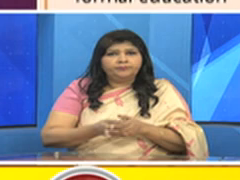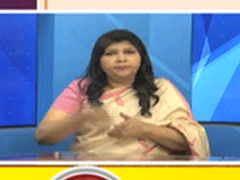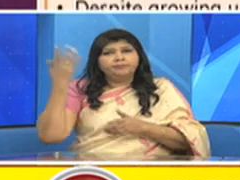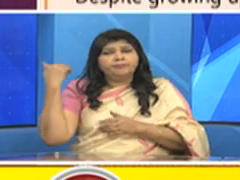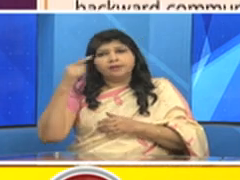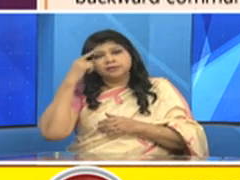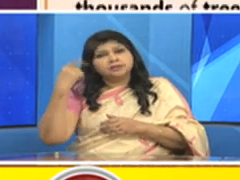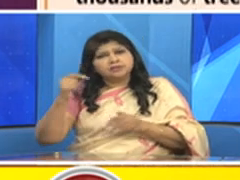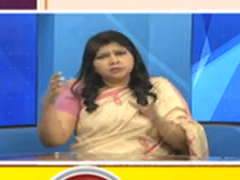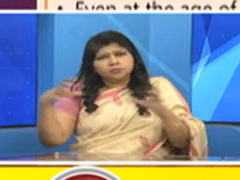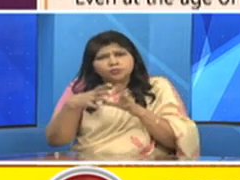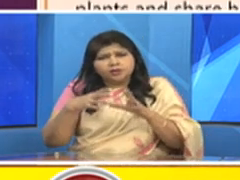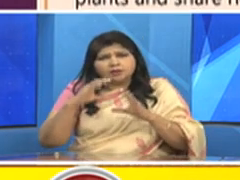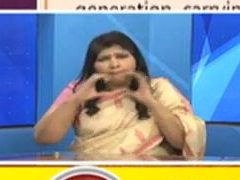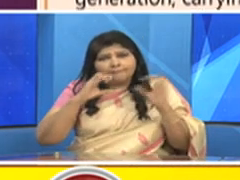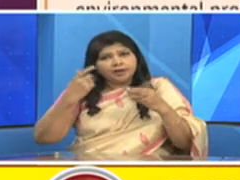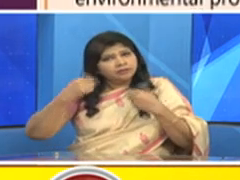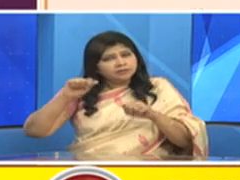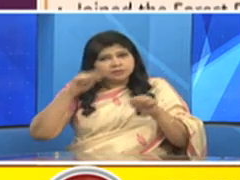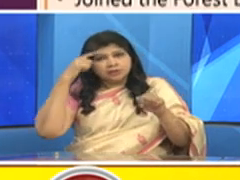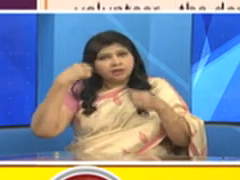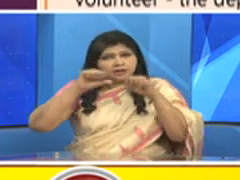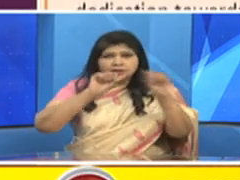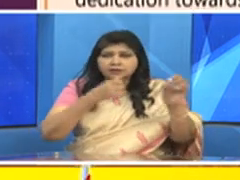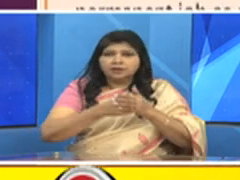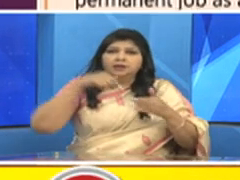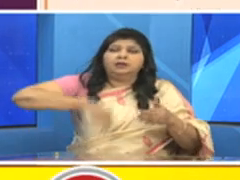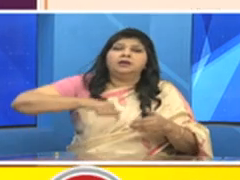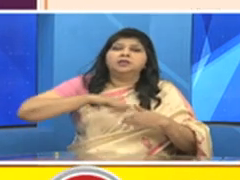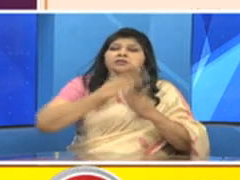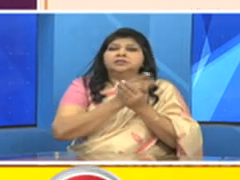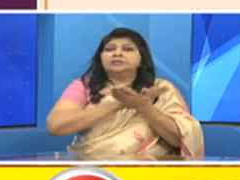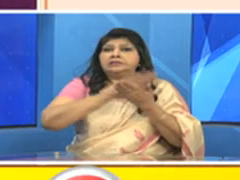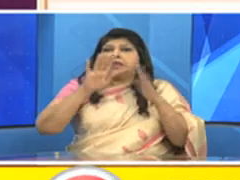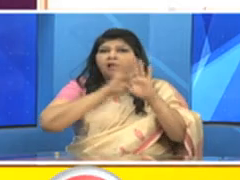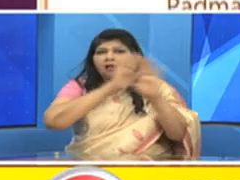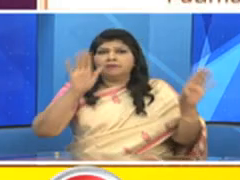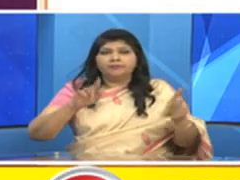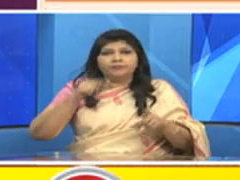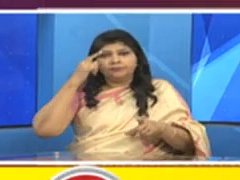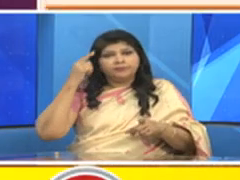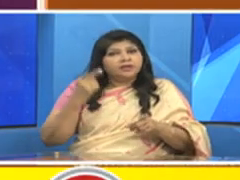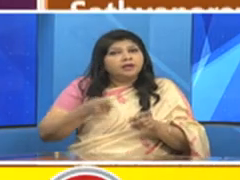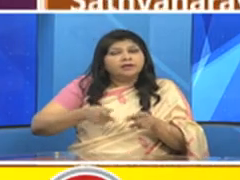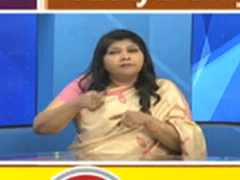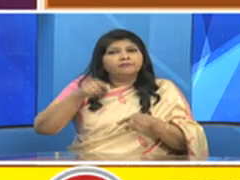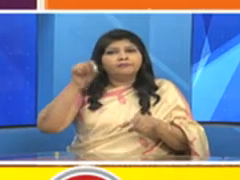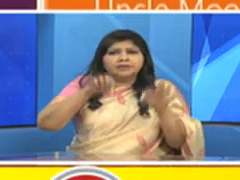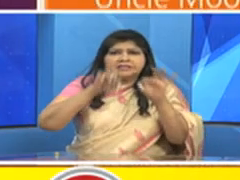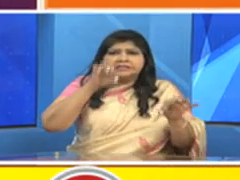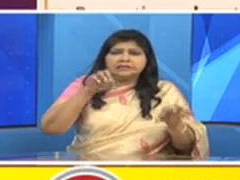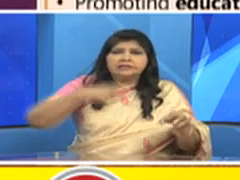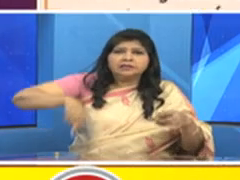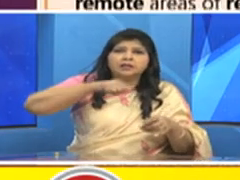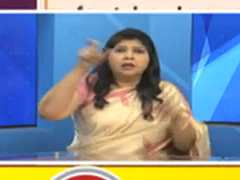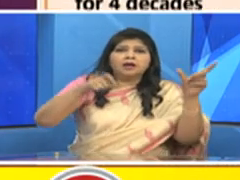निर्णय सीमित लोगों के बीच होते थे, वो आज पूरी तरह से पीपल ड्रिवन है। एक प्रकार से